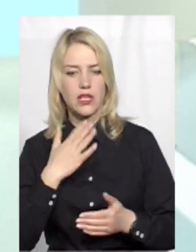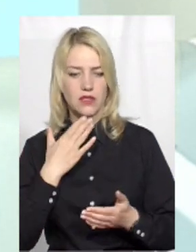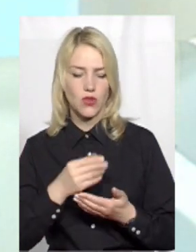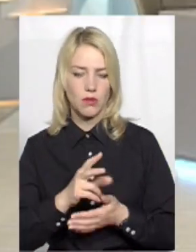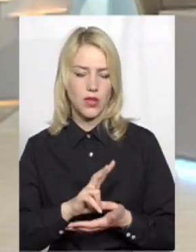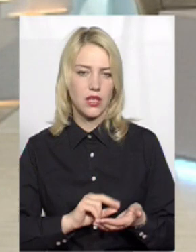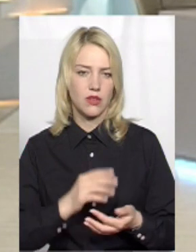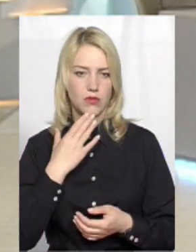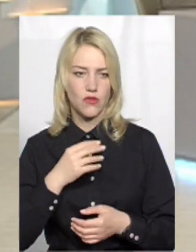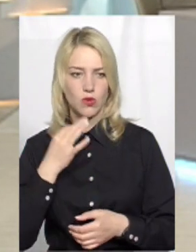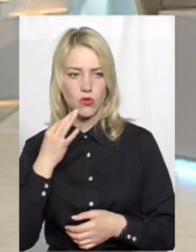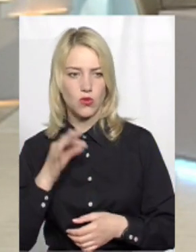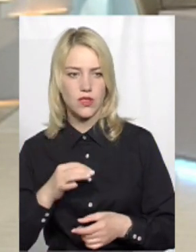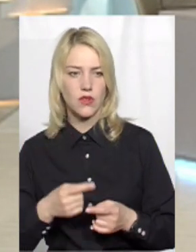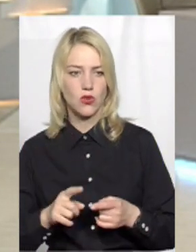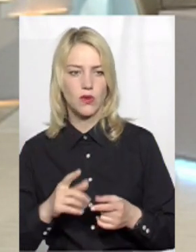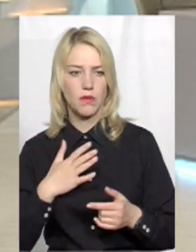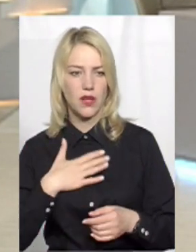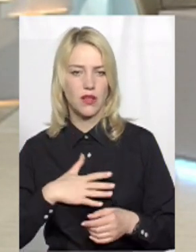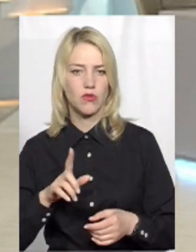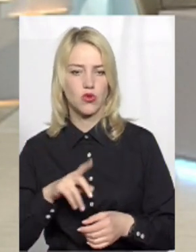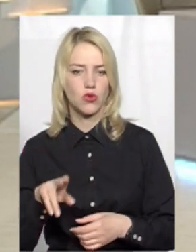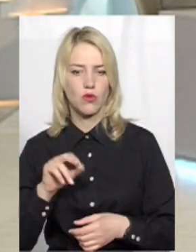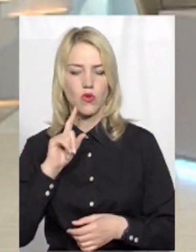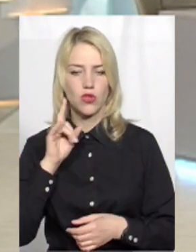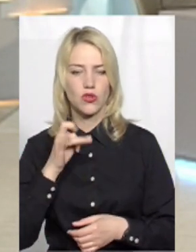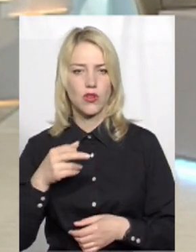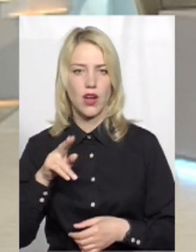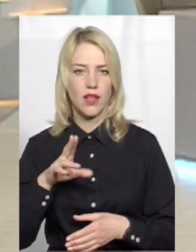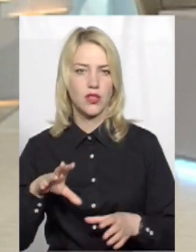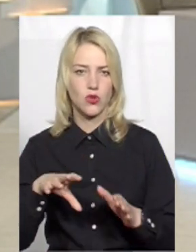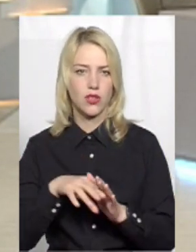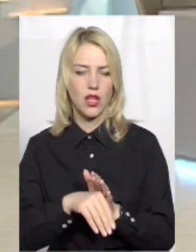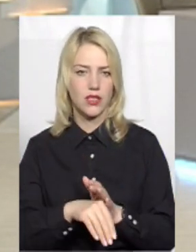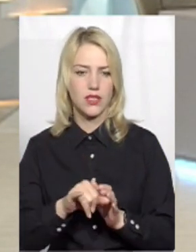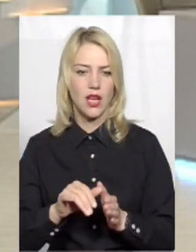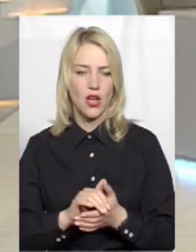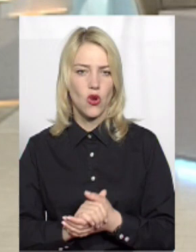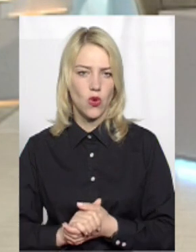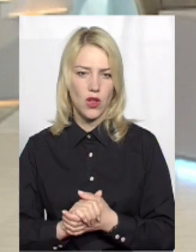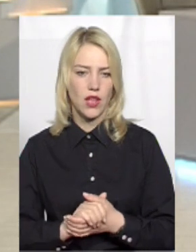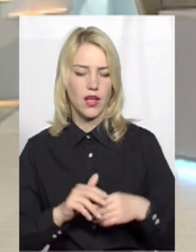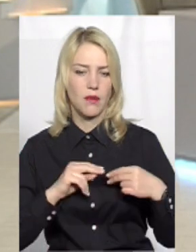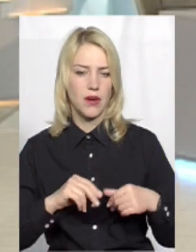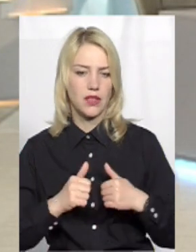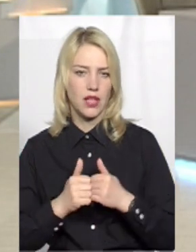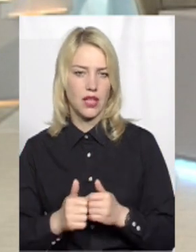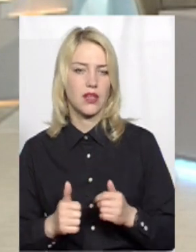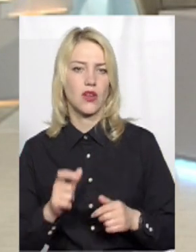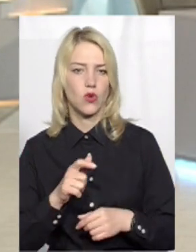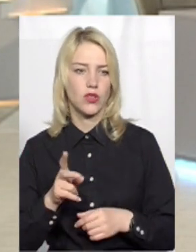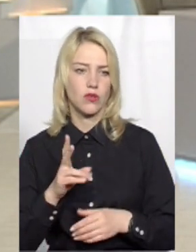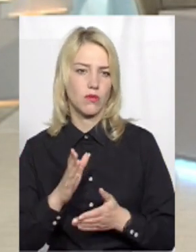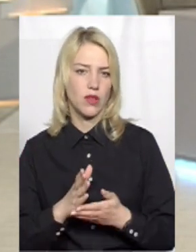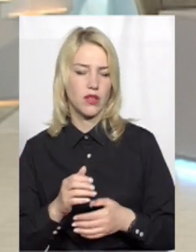Ну і крім того, дуже приємно, що до молодіжної ради доєдналися колеги, партнери, люди, з якими я так само